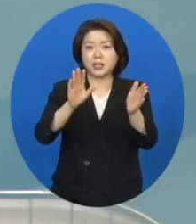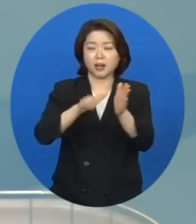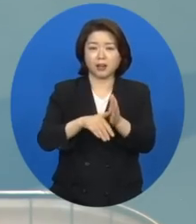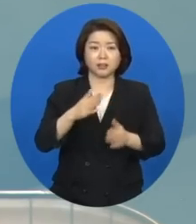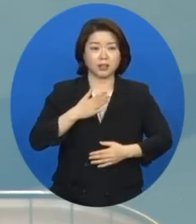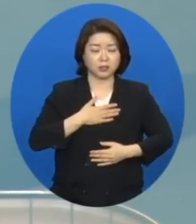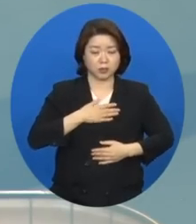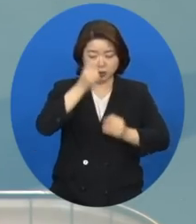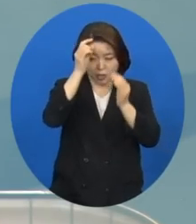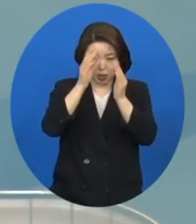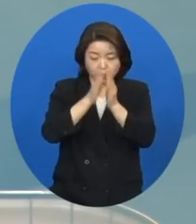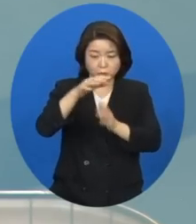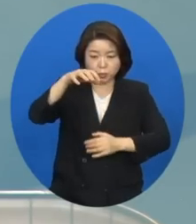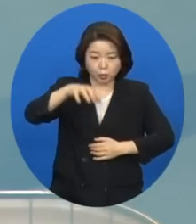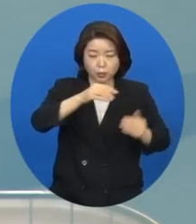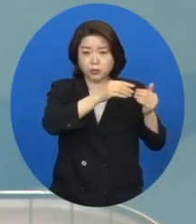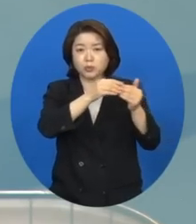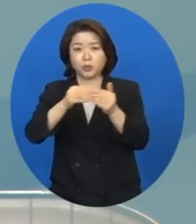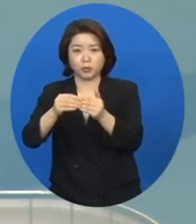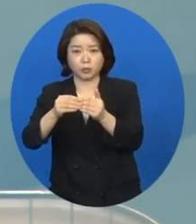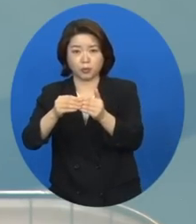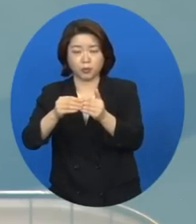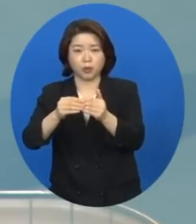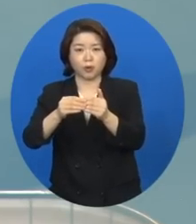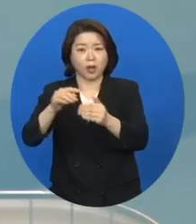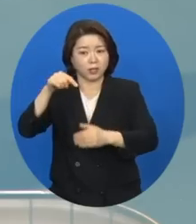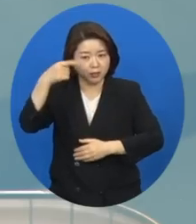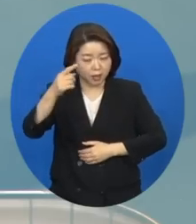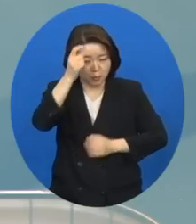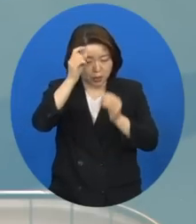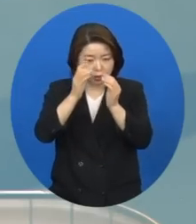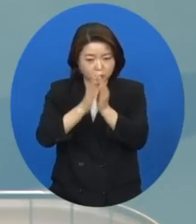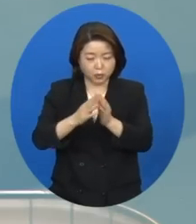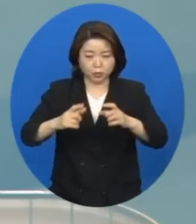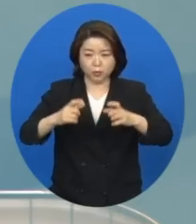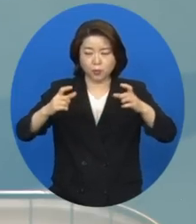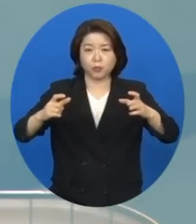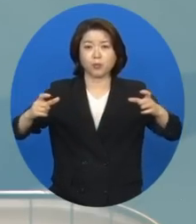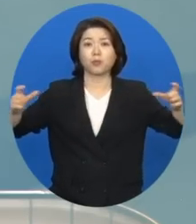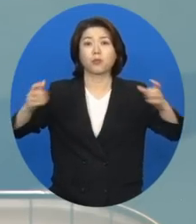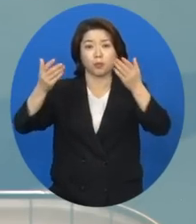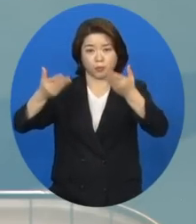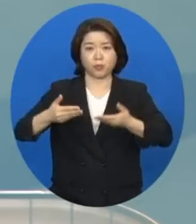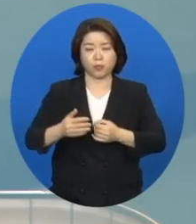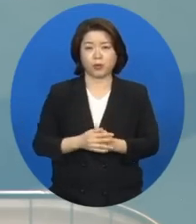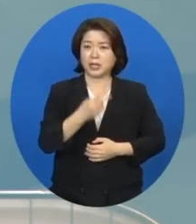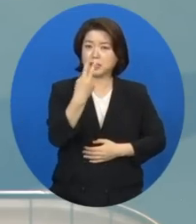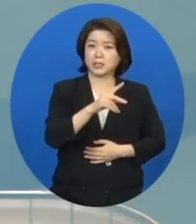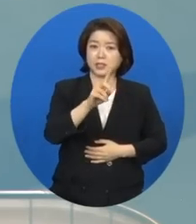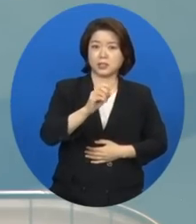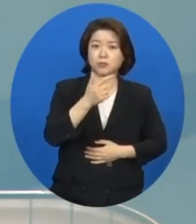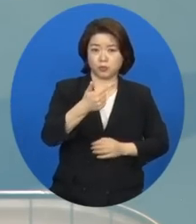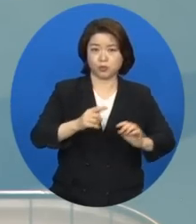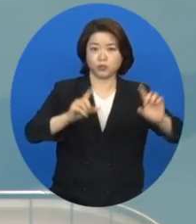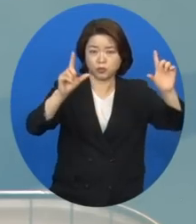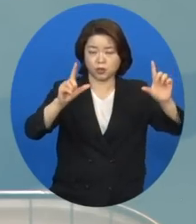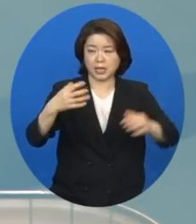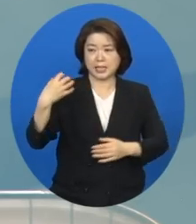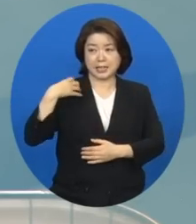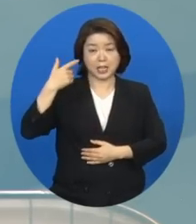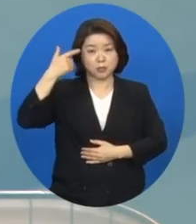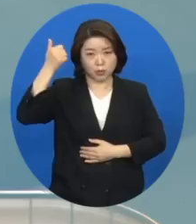자리로 이끄셨어요. 그래서 기도의 지경을 넓혀가셨습니다. 2016년도 담임 목사님의 말씀을